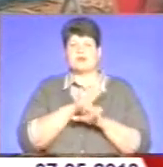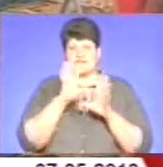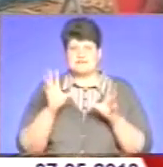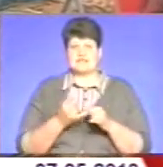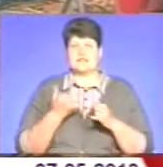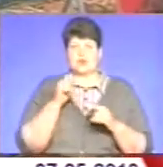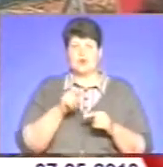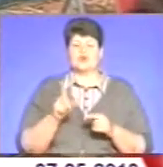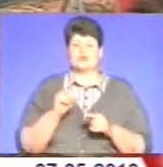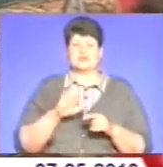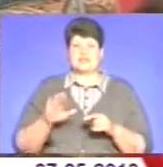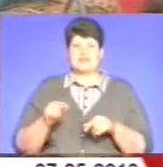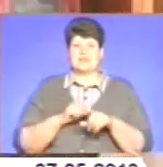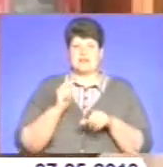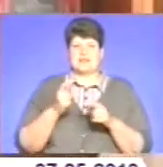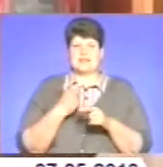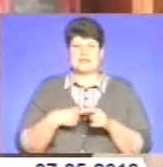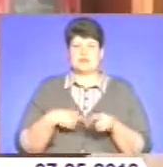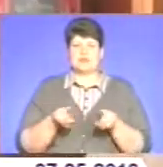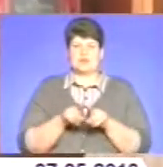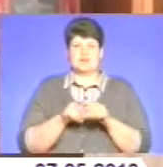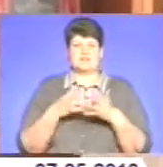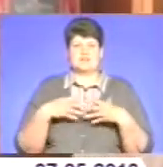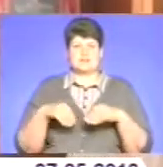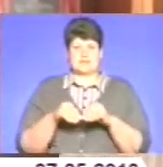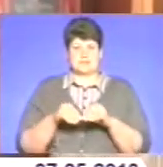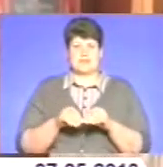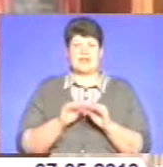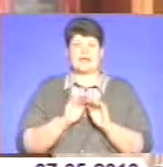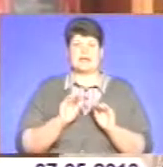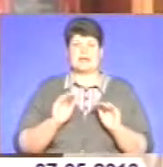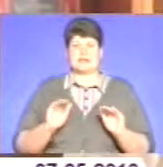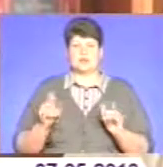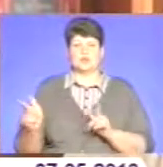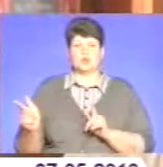діти почували себе як у сім'ї. Діти, звичайно, готуються,